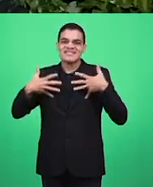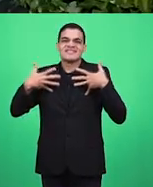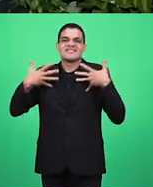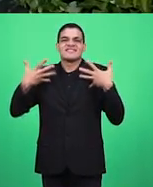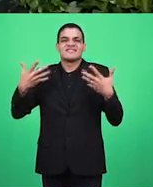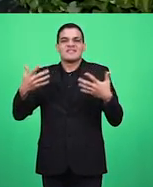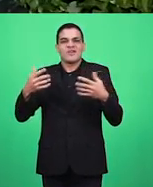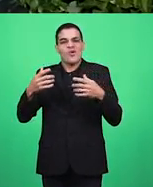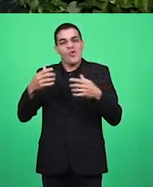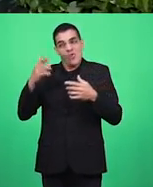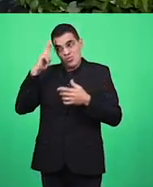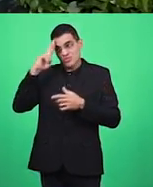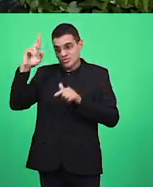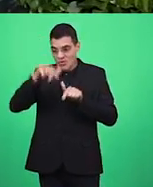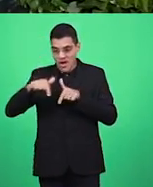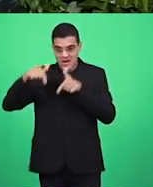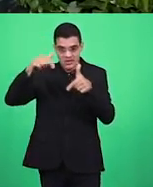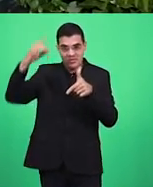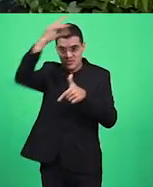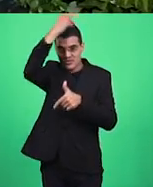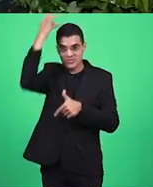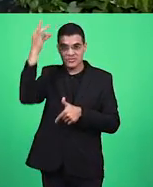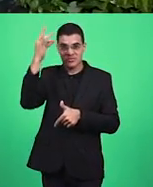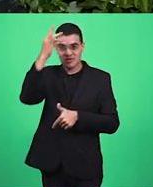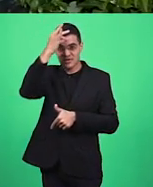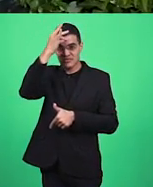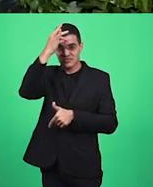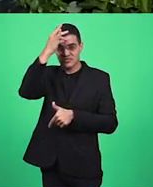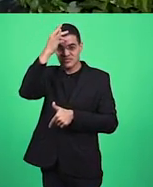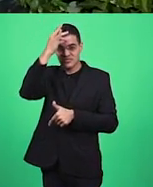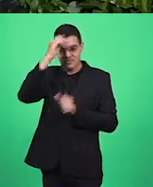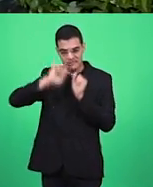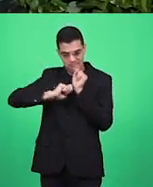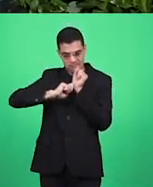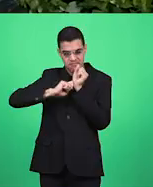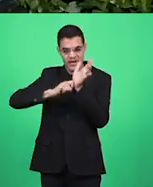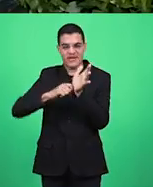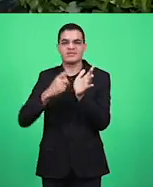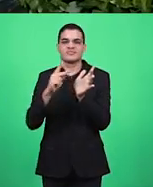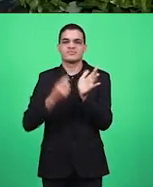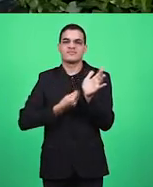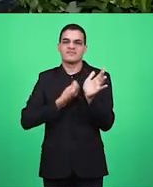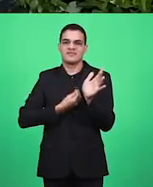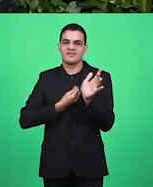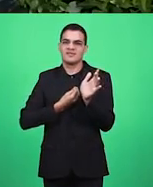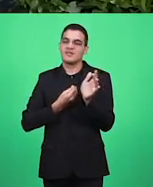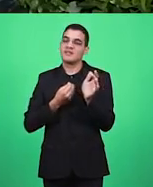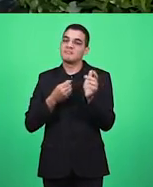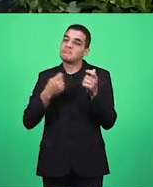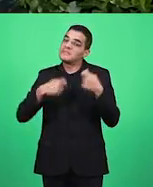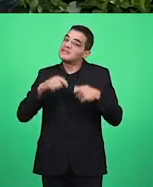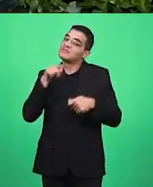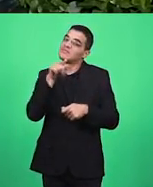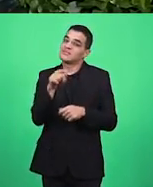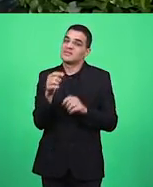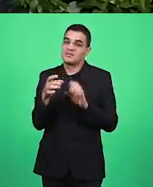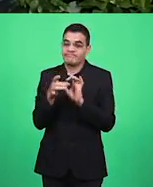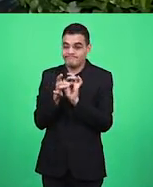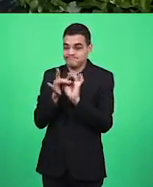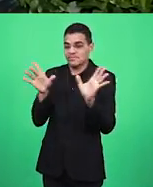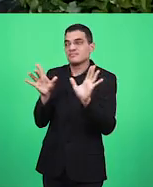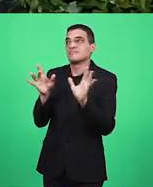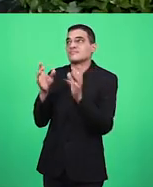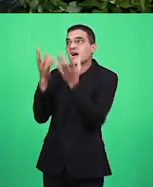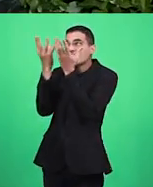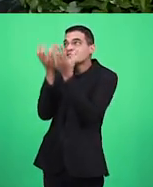открыть глаза твои. То, что удерживает глаза твои, Он может удалить в своих отношениях. Позволь Ему